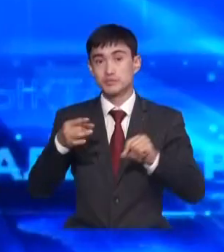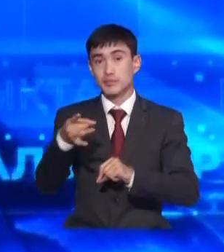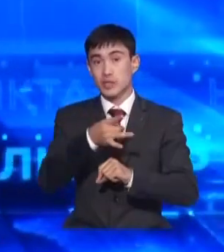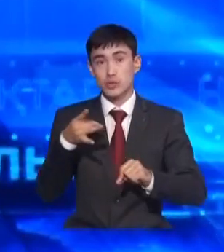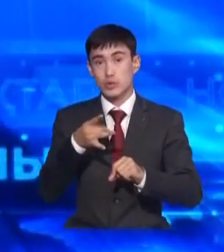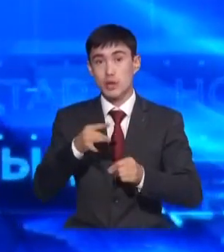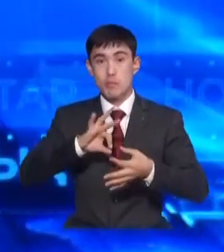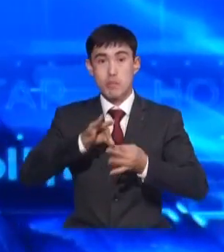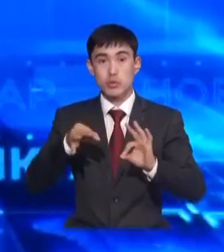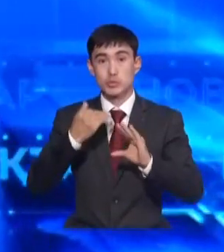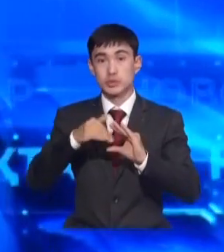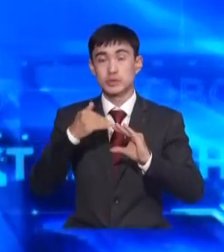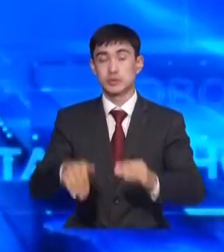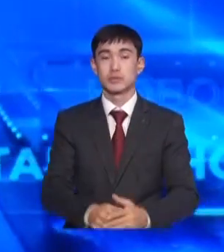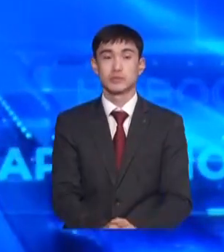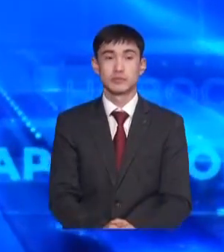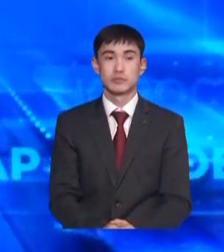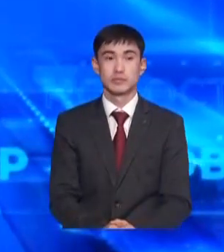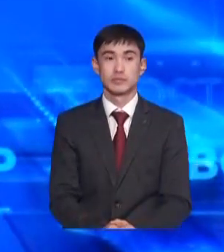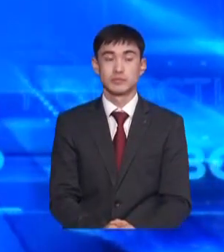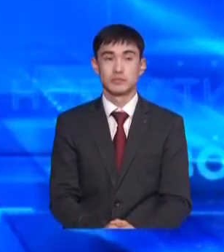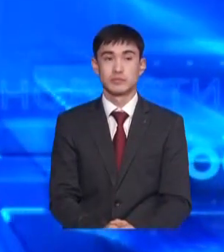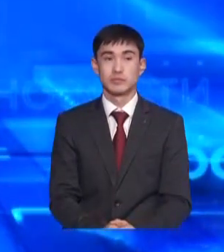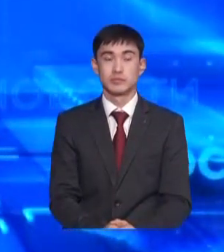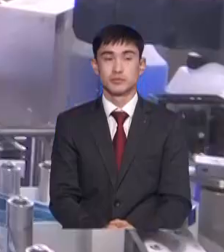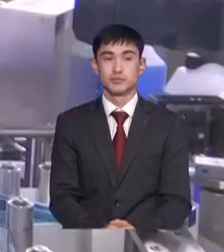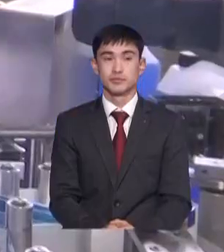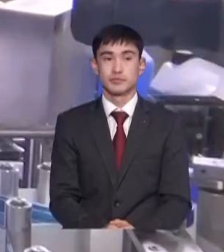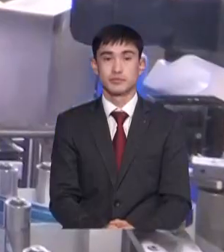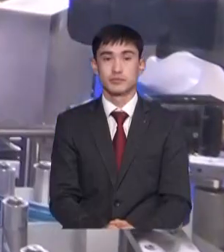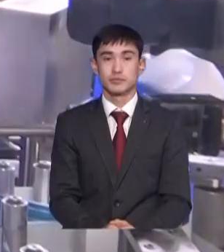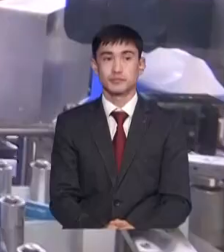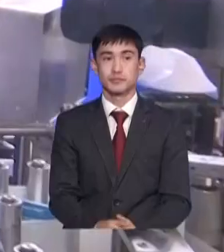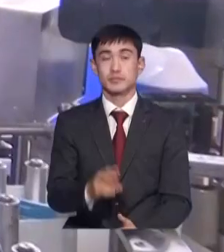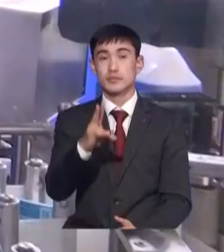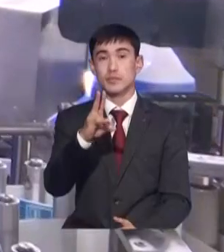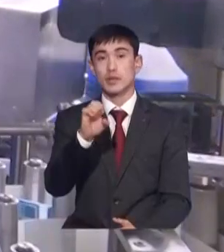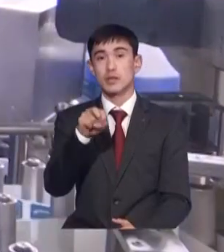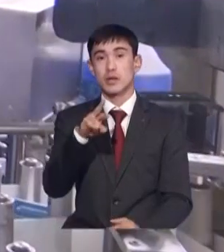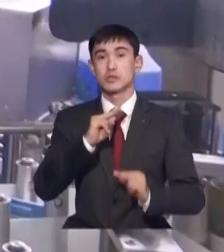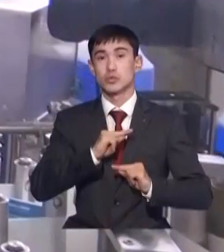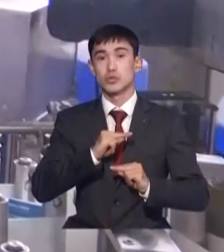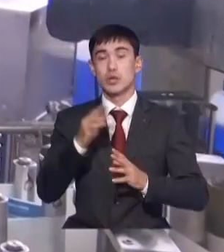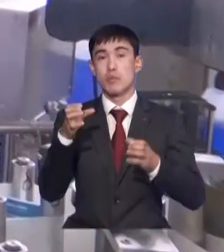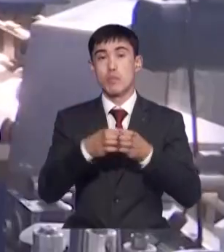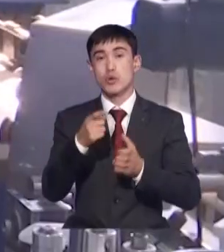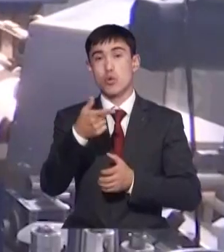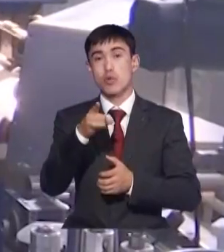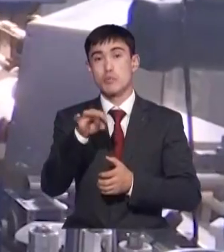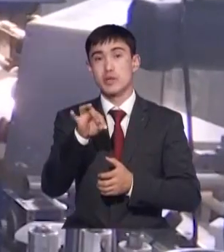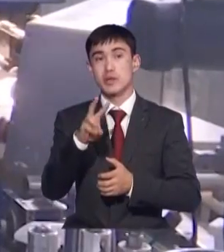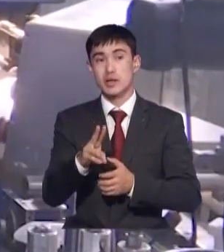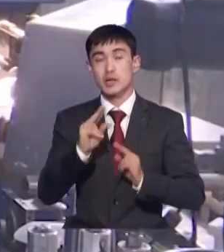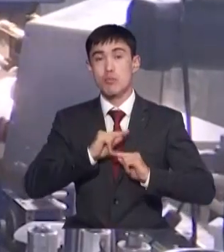промышленных объектов региона. Подробности в следующем сюжете. Наталья Аниковская, сотрудница компании Goldman &